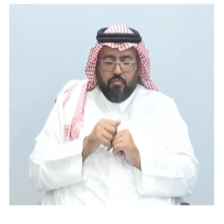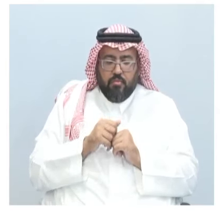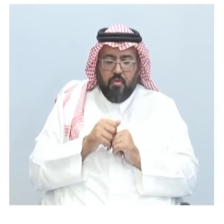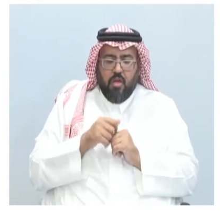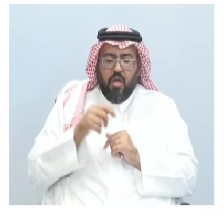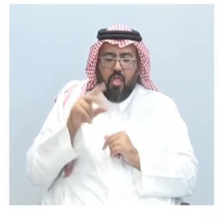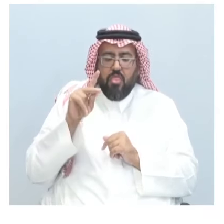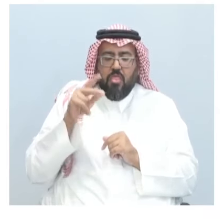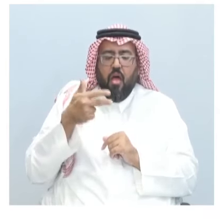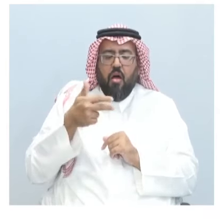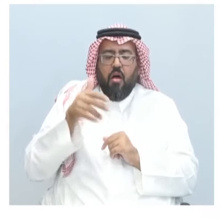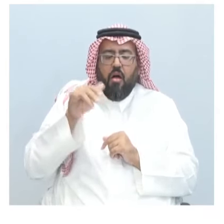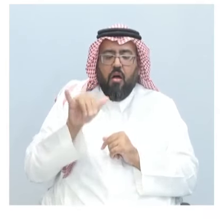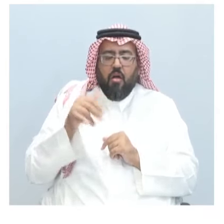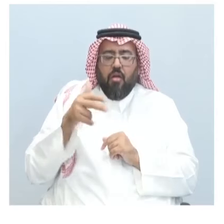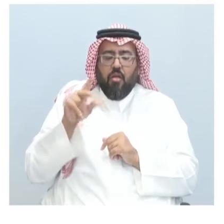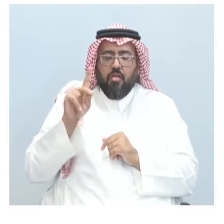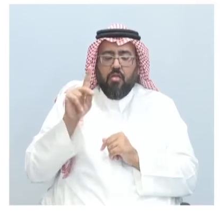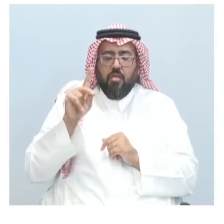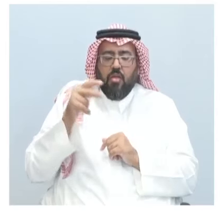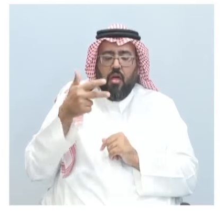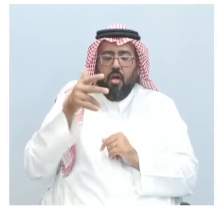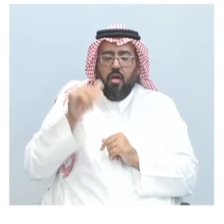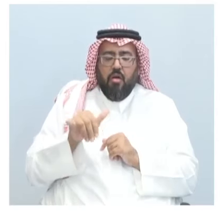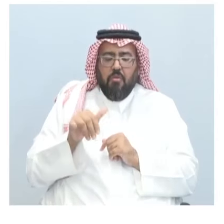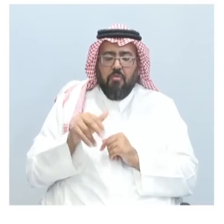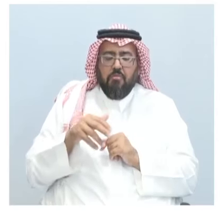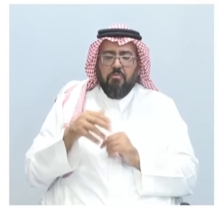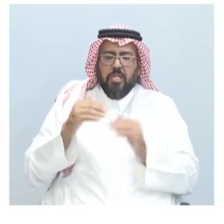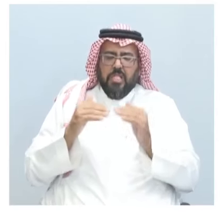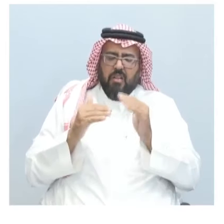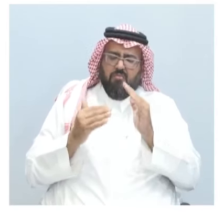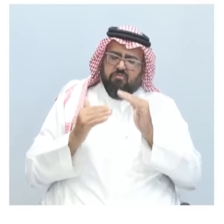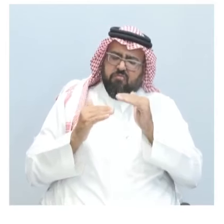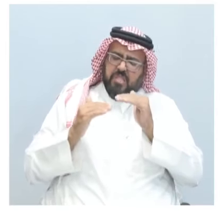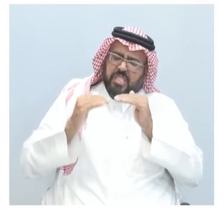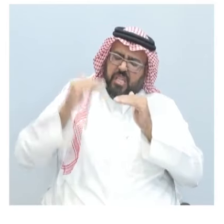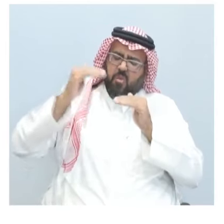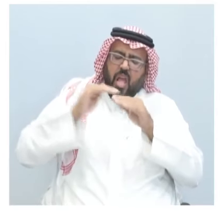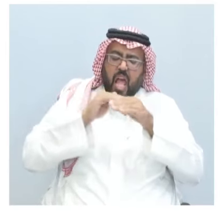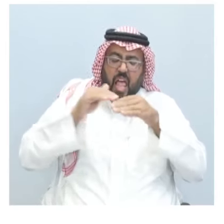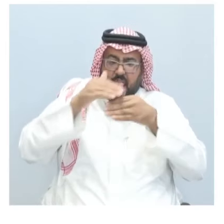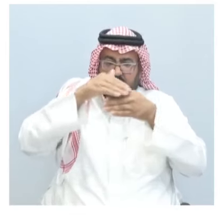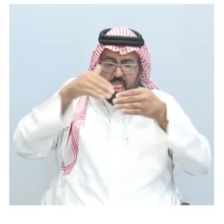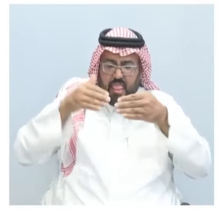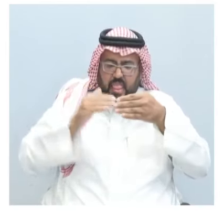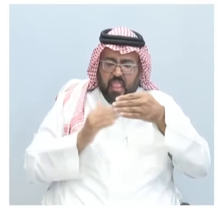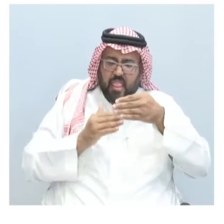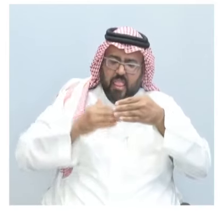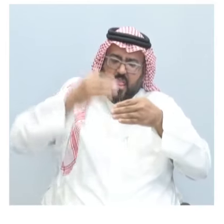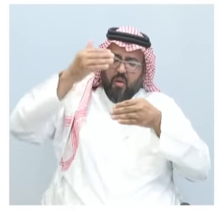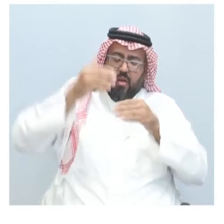طغى احسنتم بارك الله فيكم اي جاوز الحد وتجاوز الحد